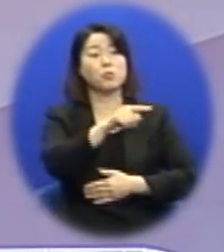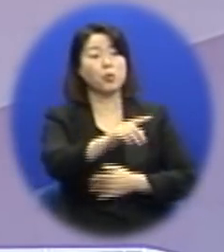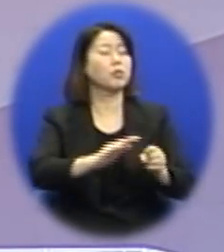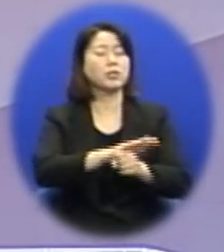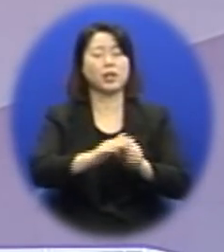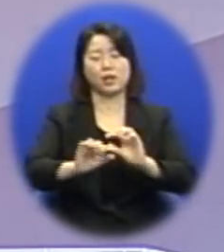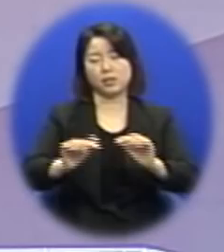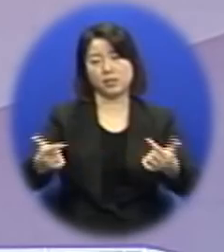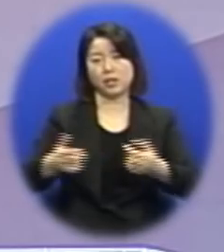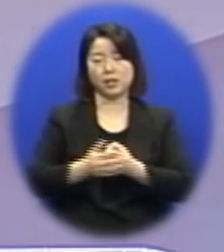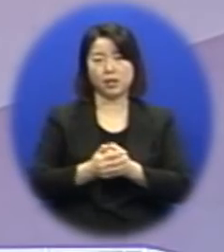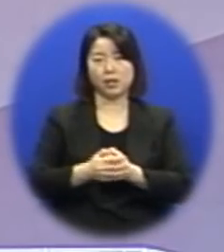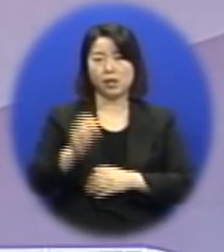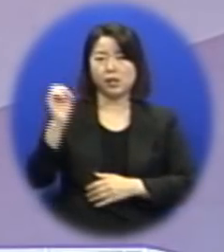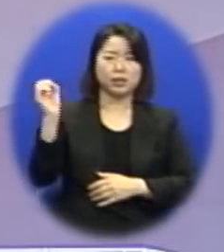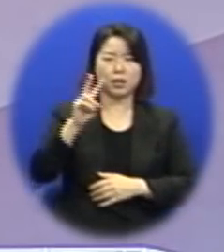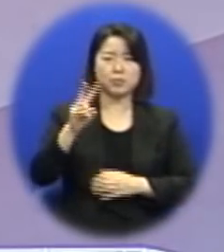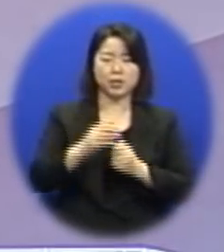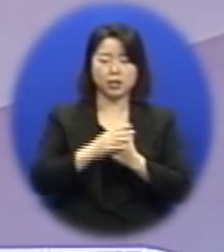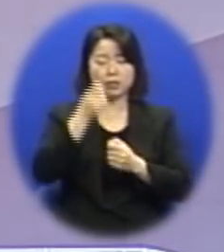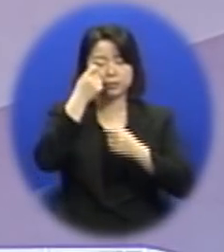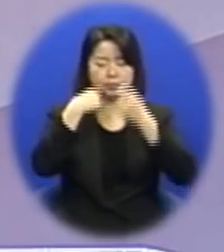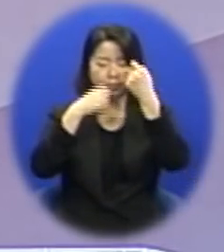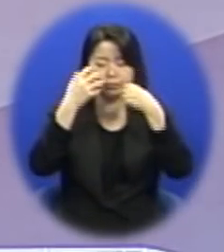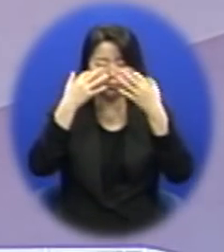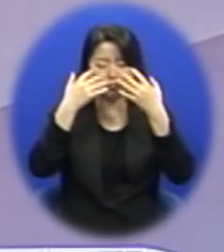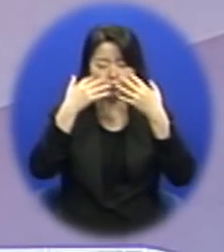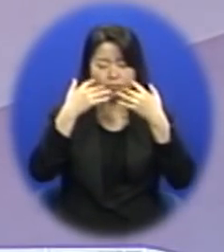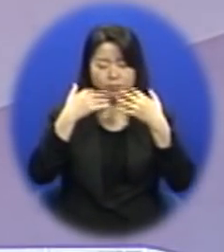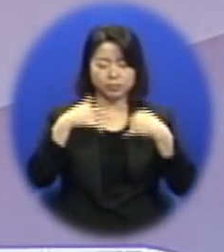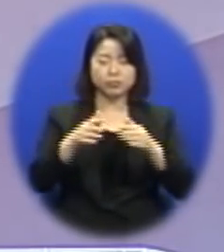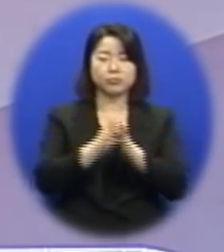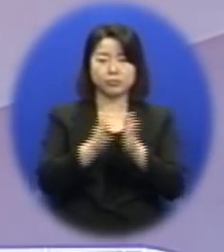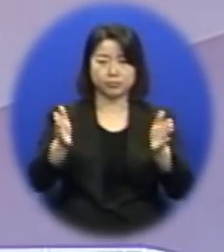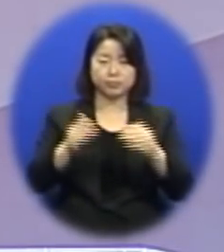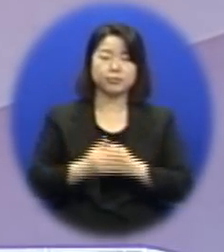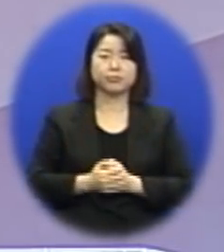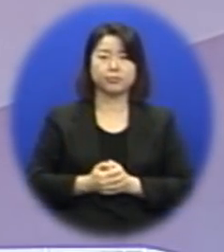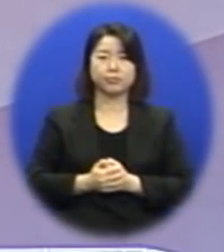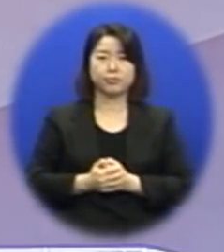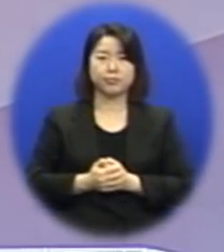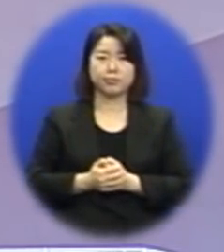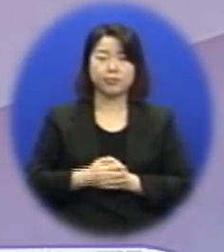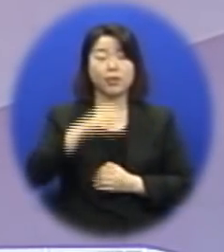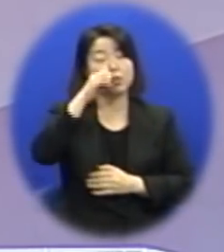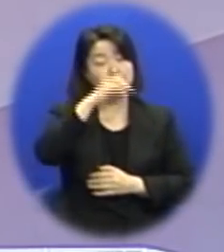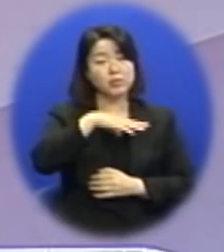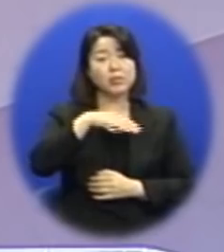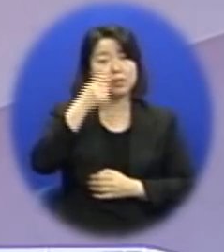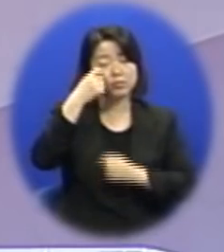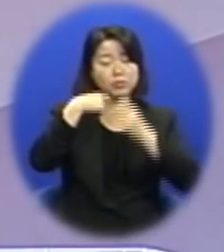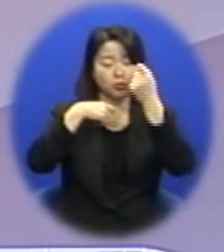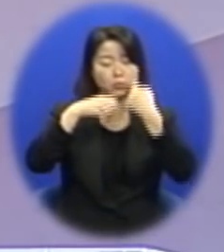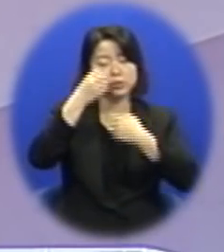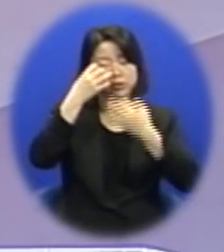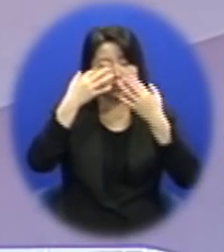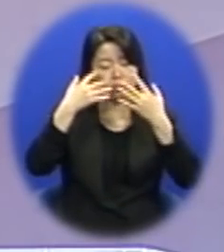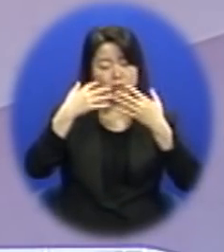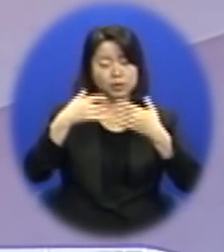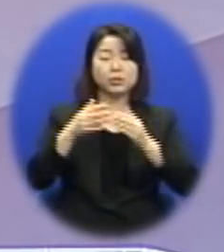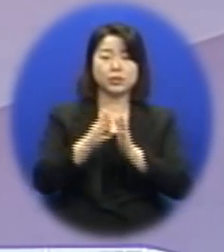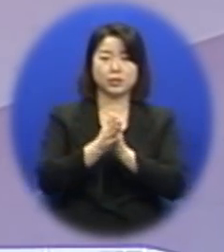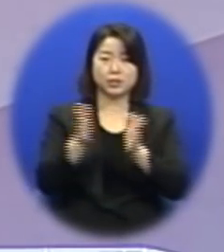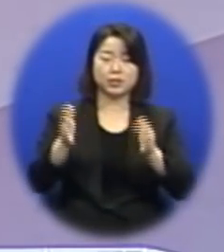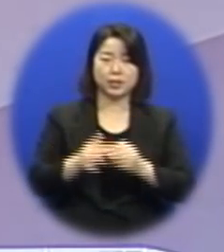않아 갑자기 눈물이 쏟아지기 시작하더라 그냥 눈물이 그냥 쏟아지기